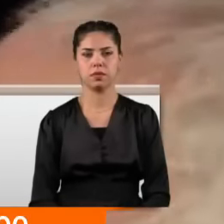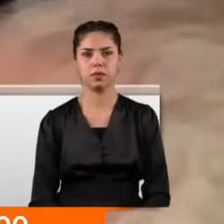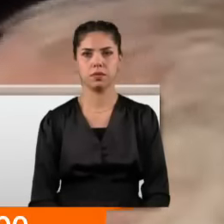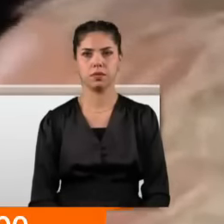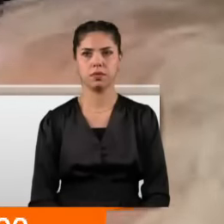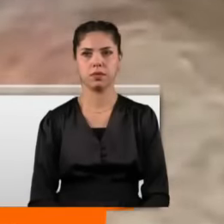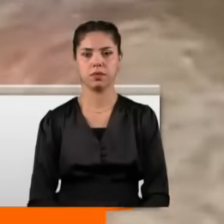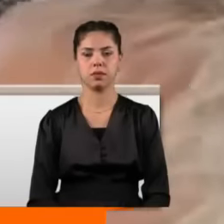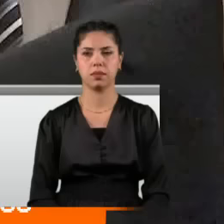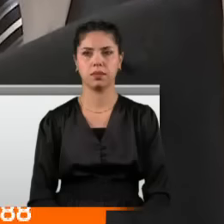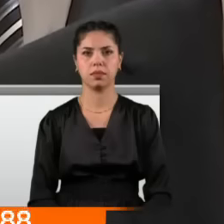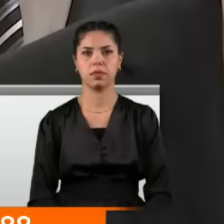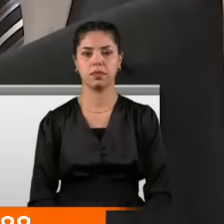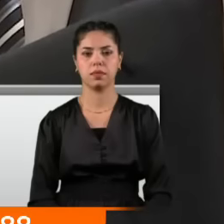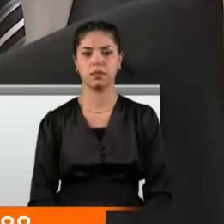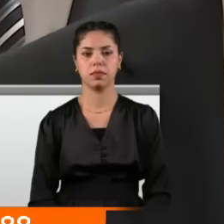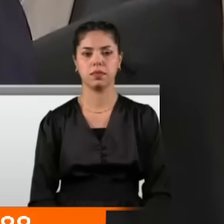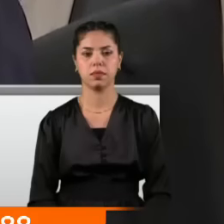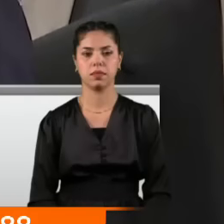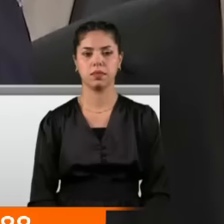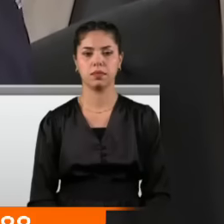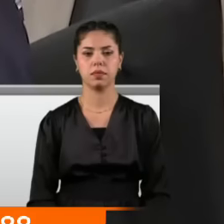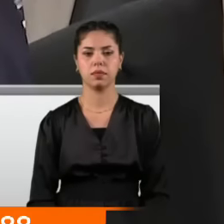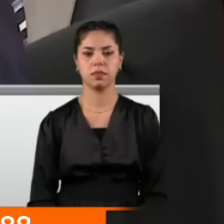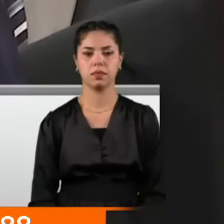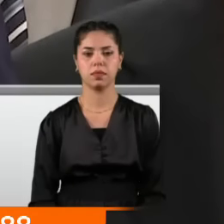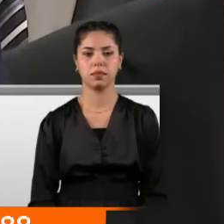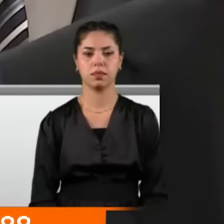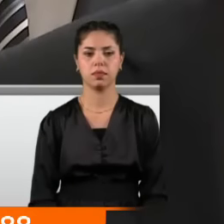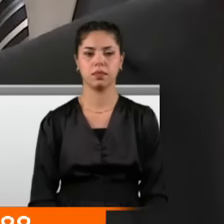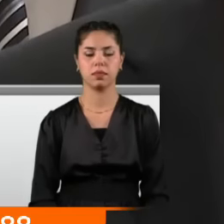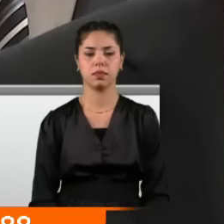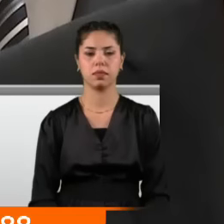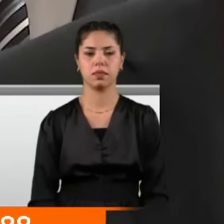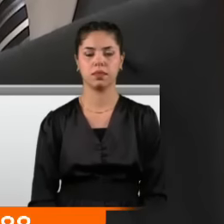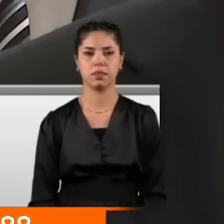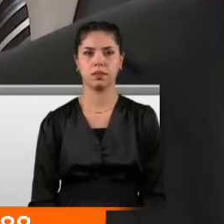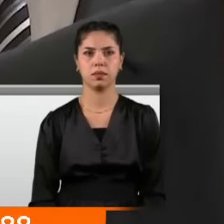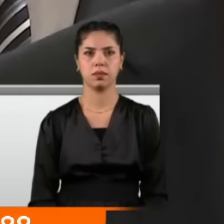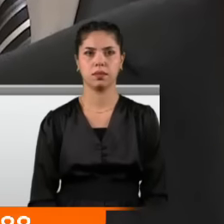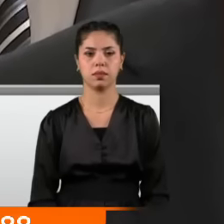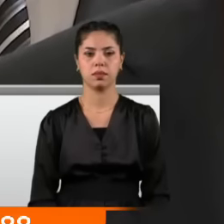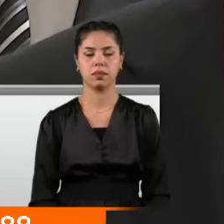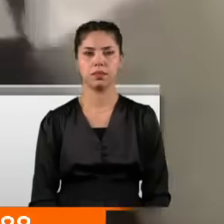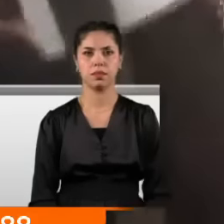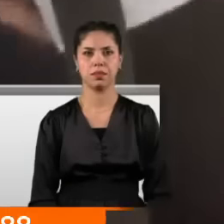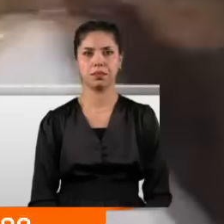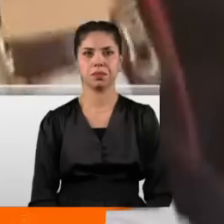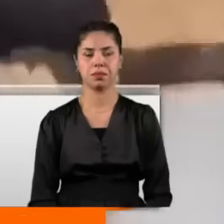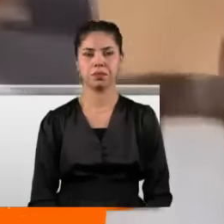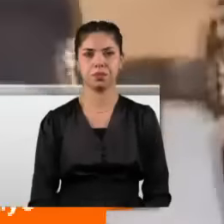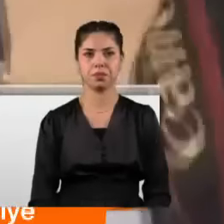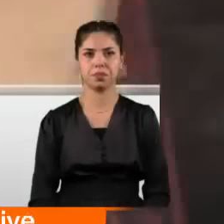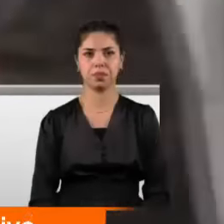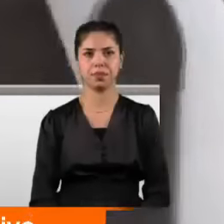Arkadaşlar! Demokrasilerde bu tür fiili saldırılara yer yoktur. şiddete yer yoktur. Beyler